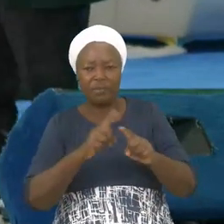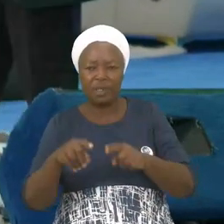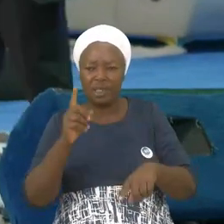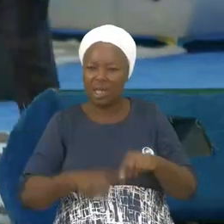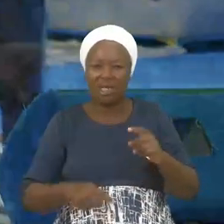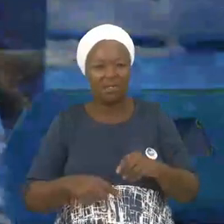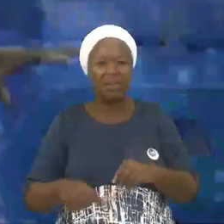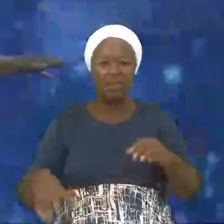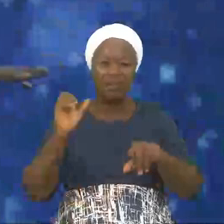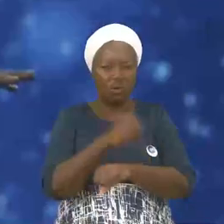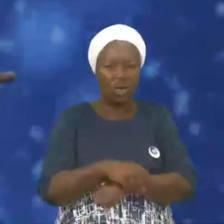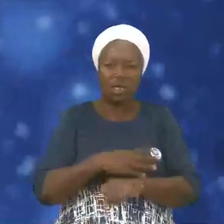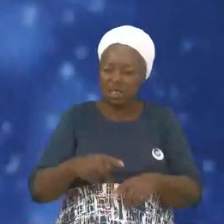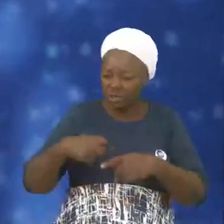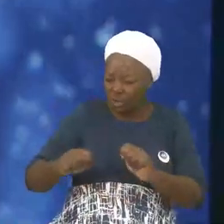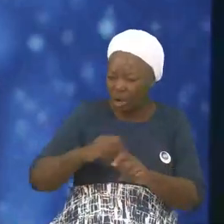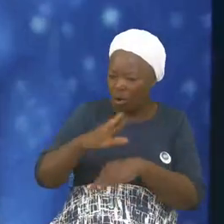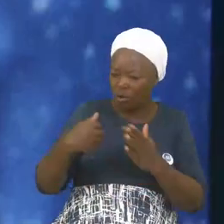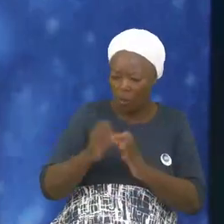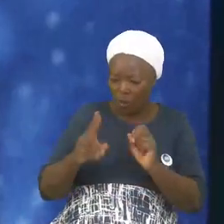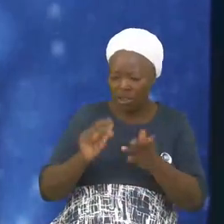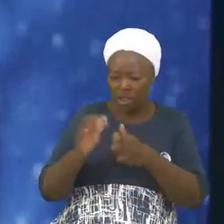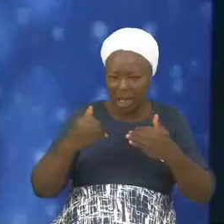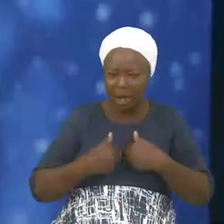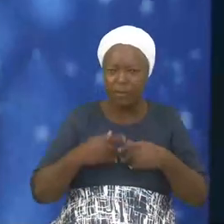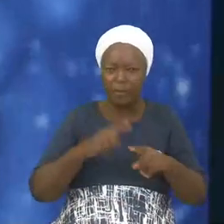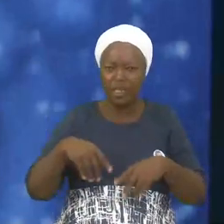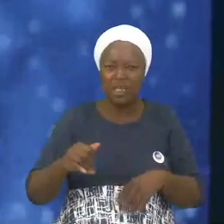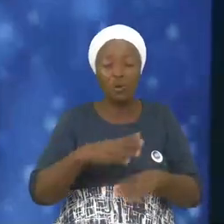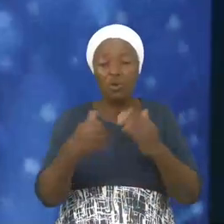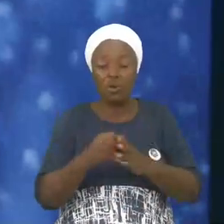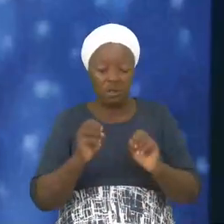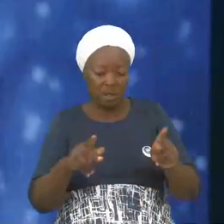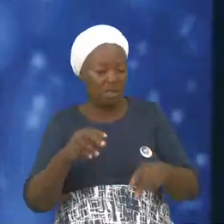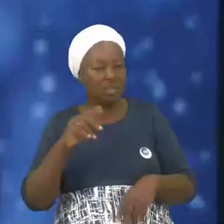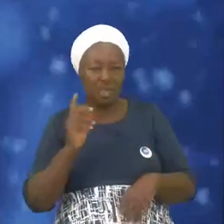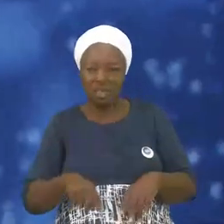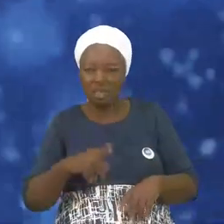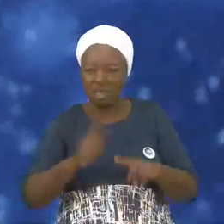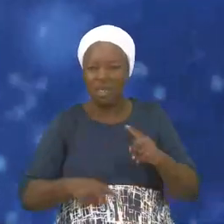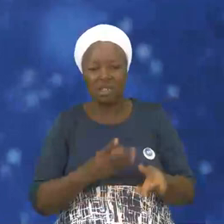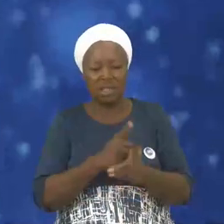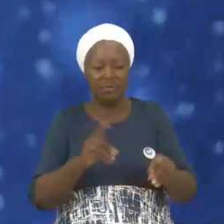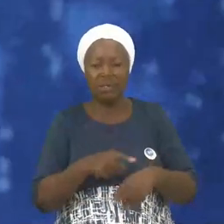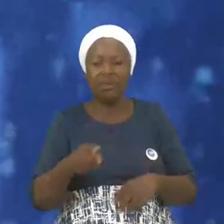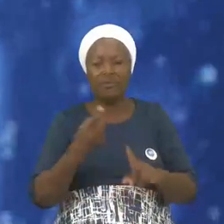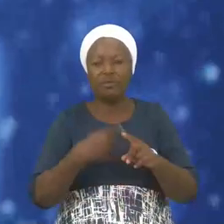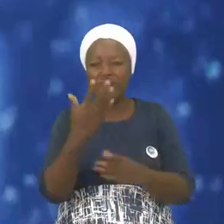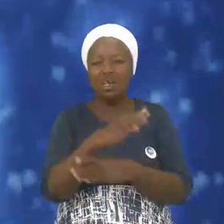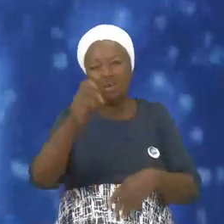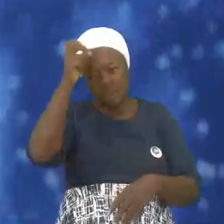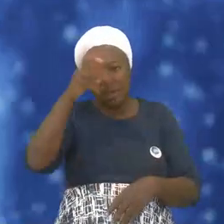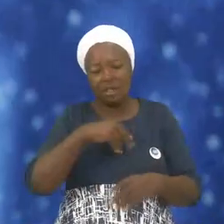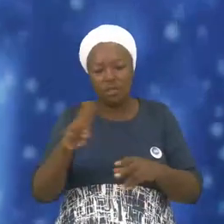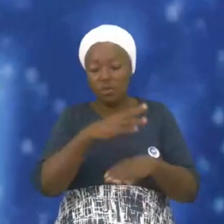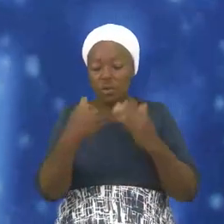tomber et ils essaient de lutter, mais ils ne peuvent pas. Ils utilisent tous les gris-gris, mais les gris-gris ne peuvent pas